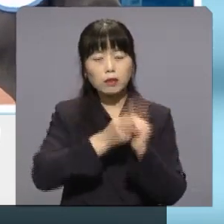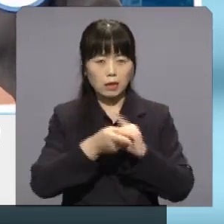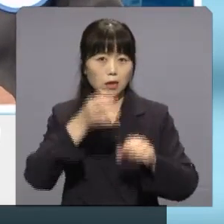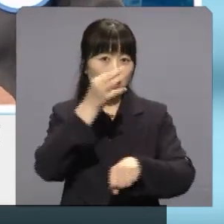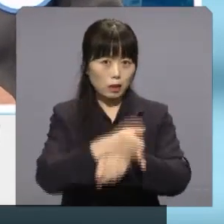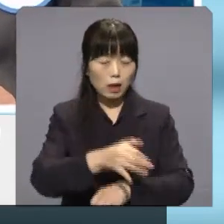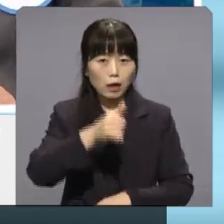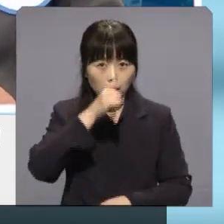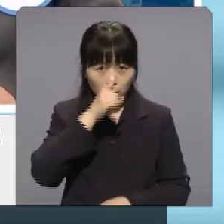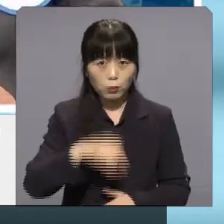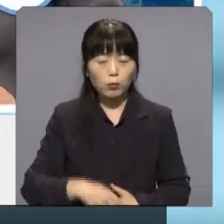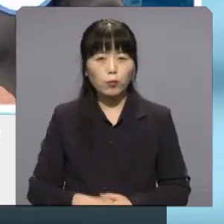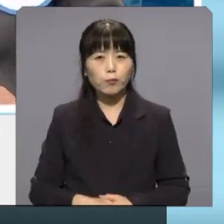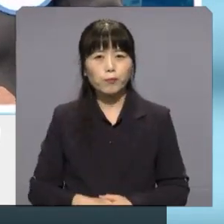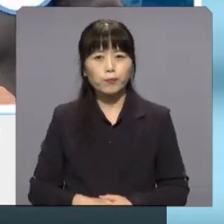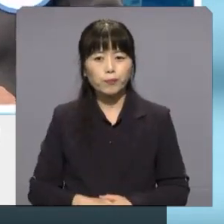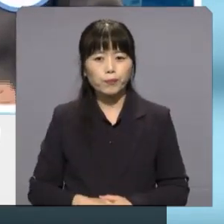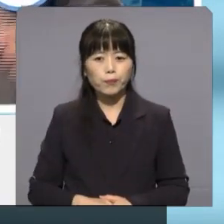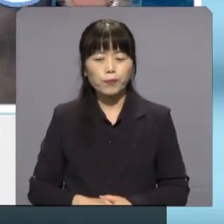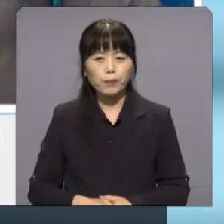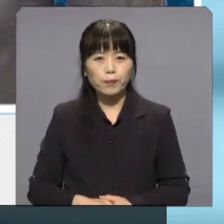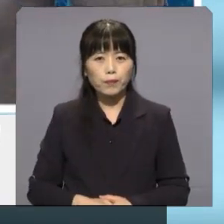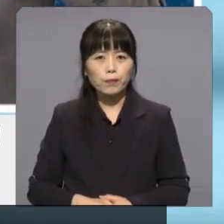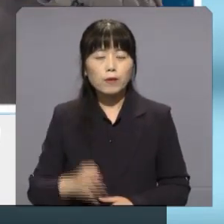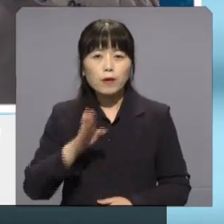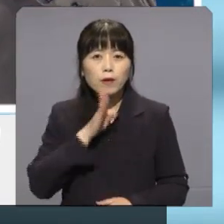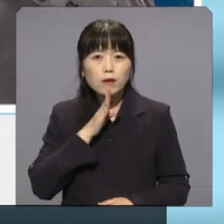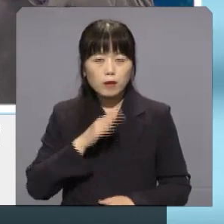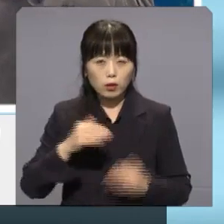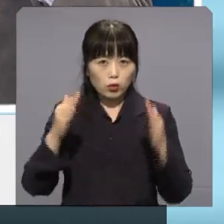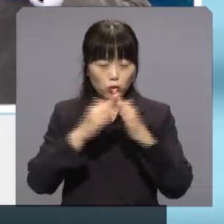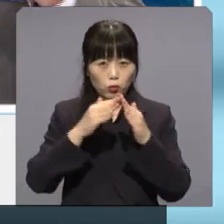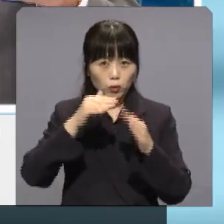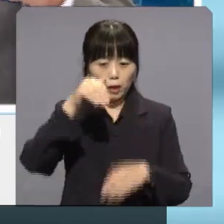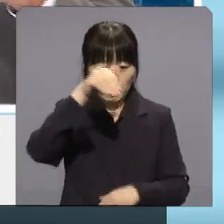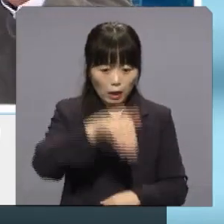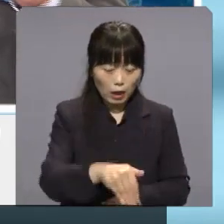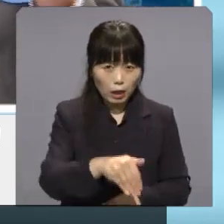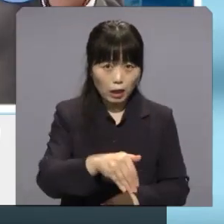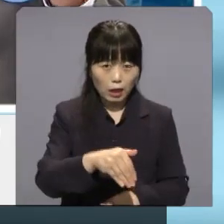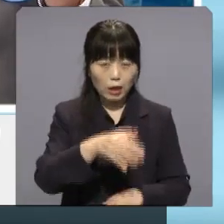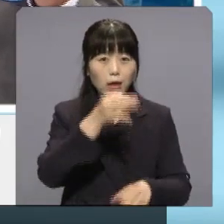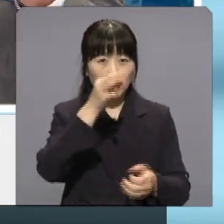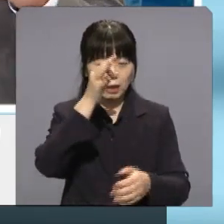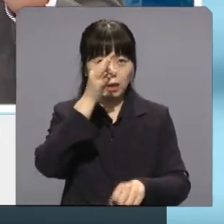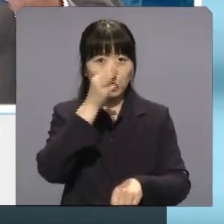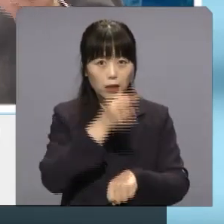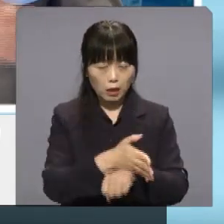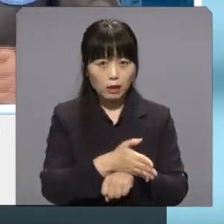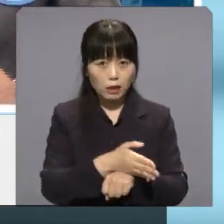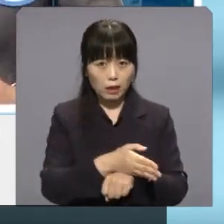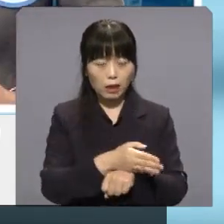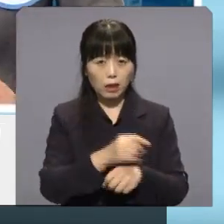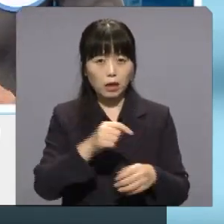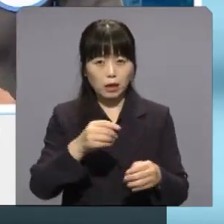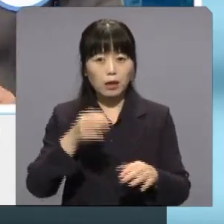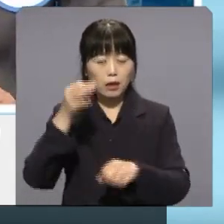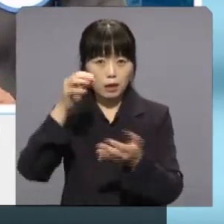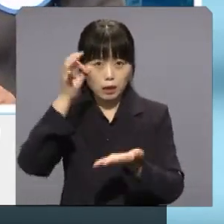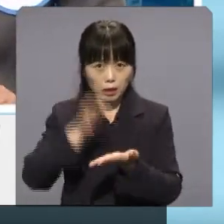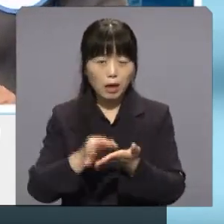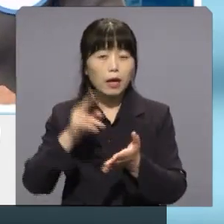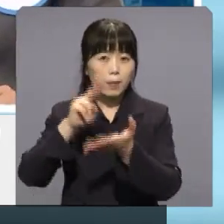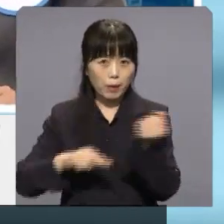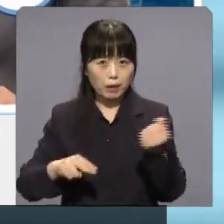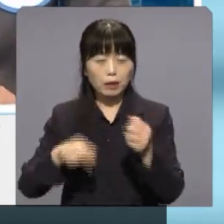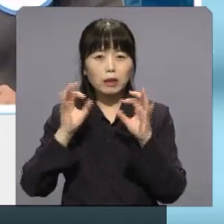그러면서 이제 쌀 사실은 뭐 주택 학교 이름 샀다가 주택 상승 교회는 걸 좀 싸게 파는 이런 어떤 현상 그런 어떤